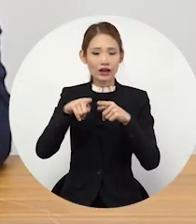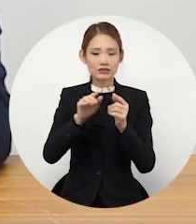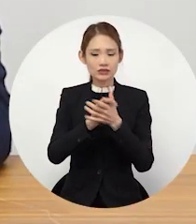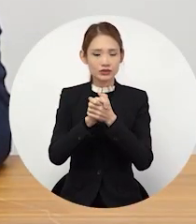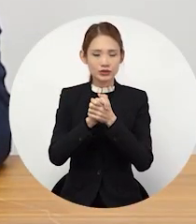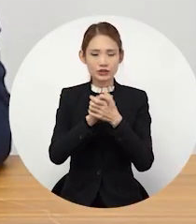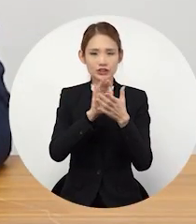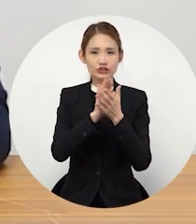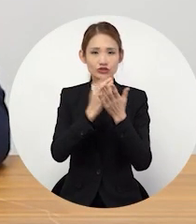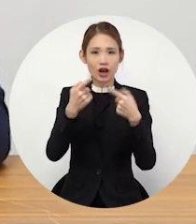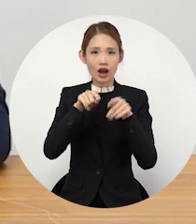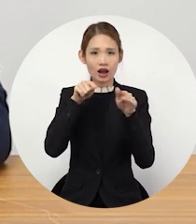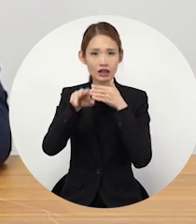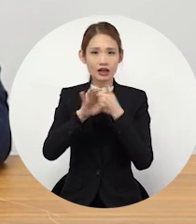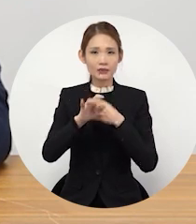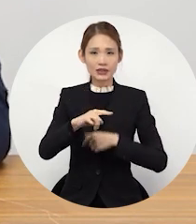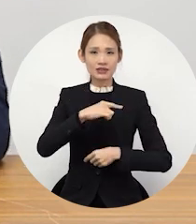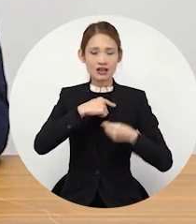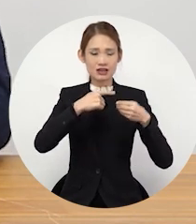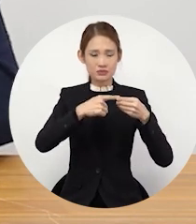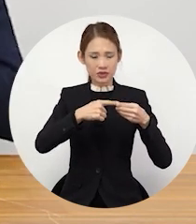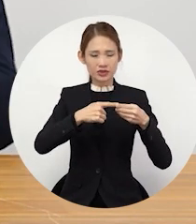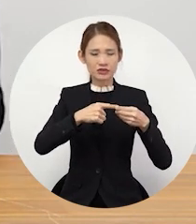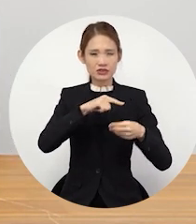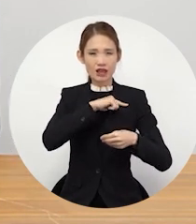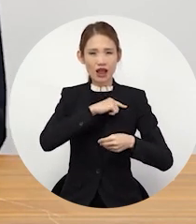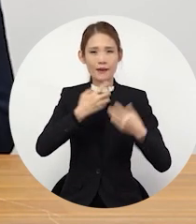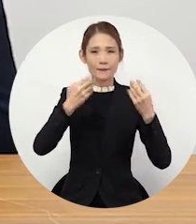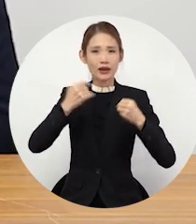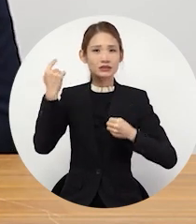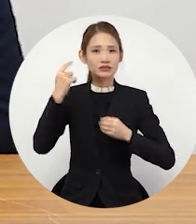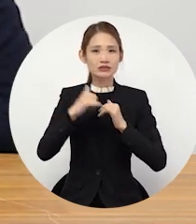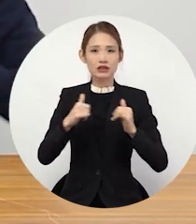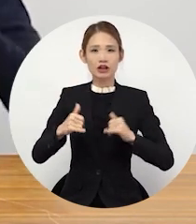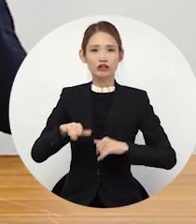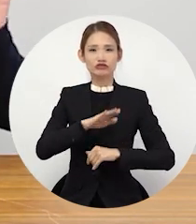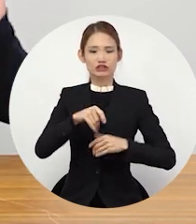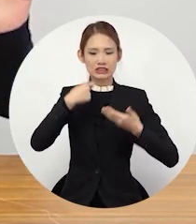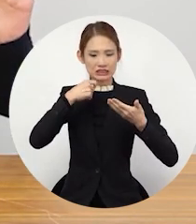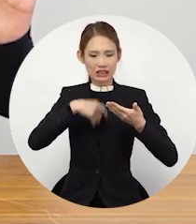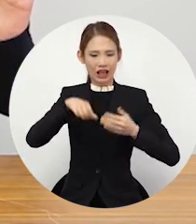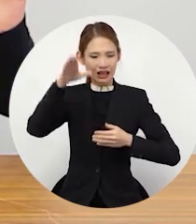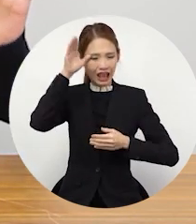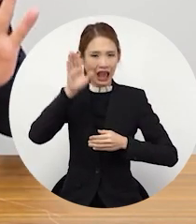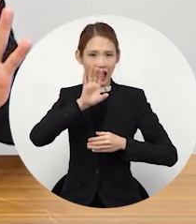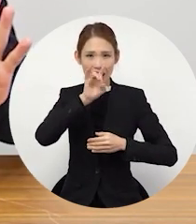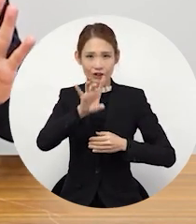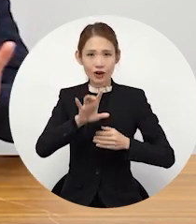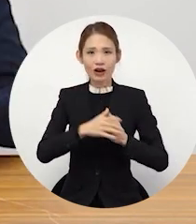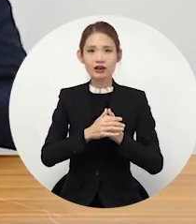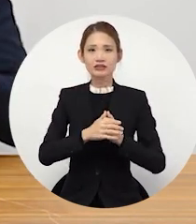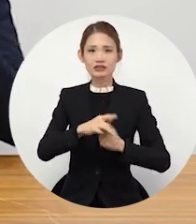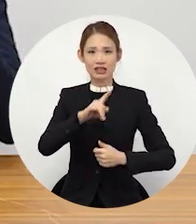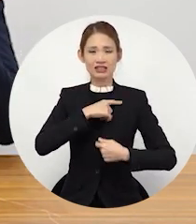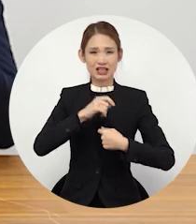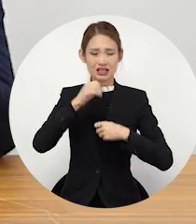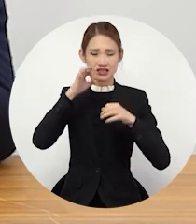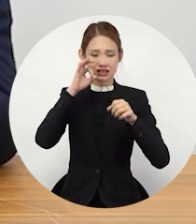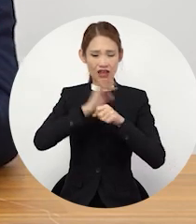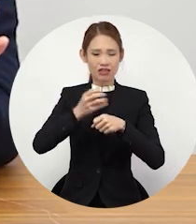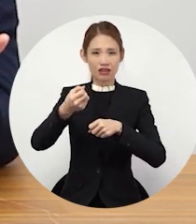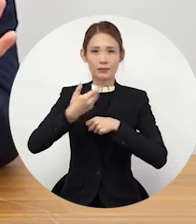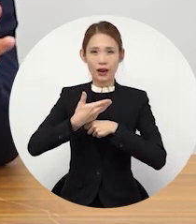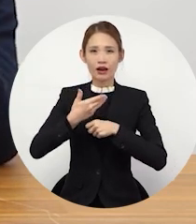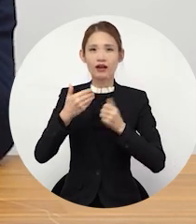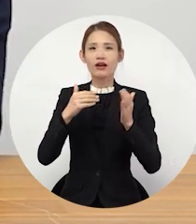파트너인 친구들과 같이 식당 가면은 제일 그냥 일반적으로 많이 듣는 얘기가 우리 식당 개는 안 돼요. 이거거든요. 가장 심플하게